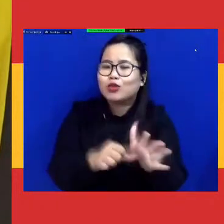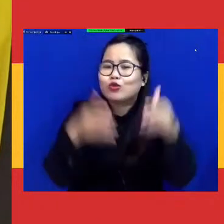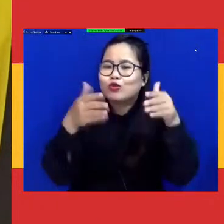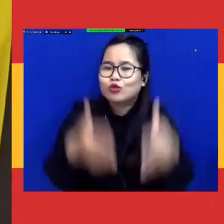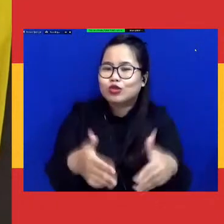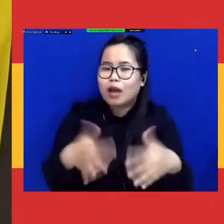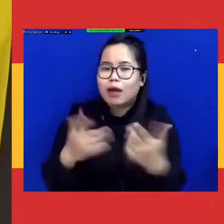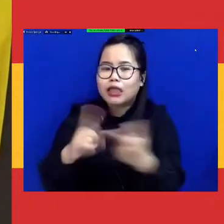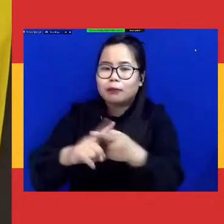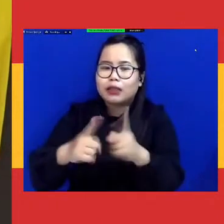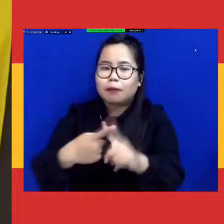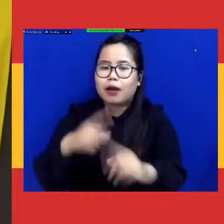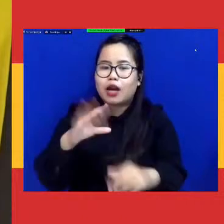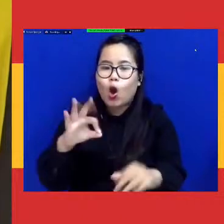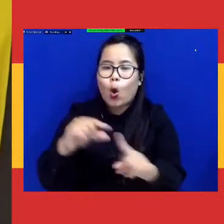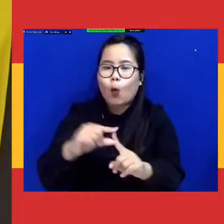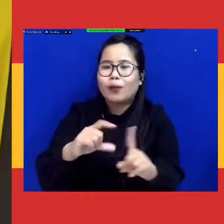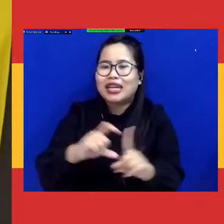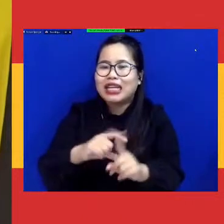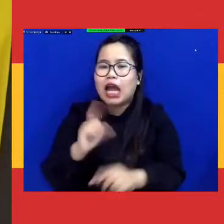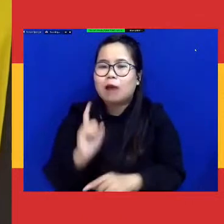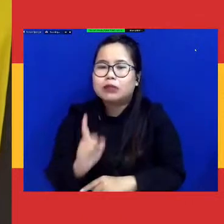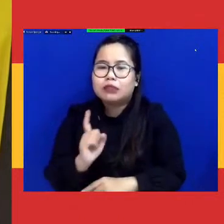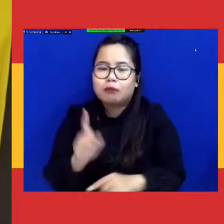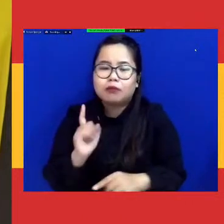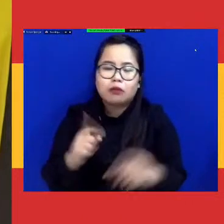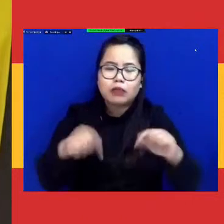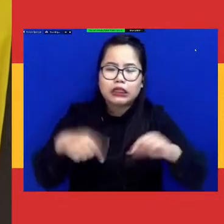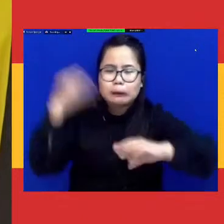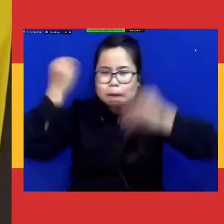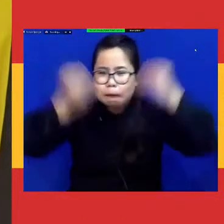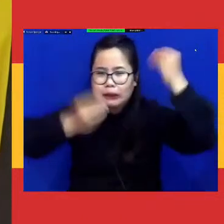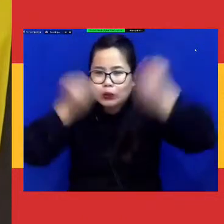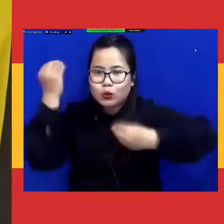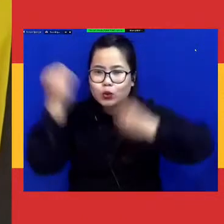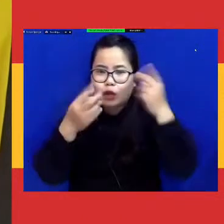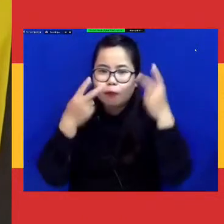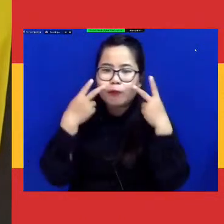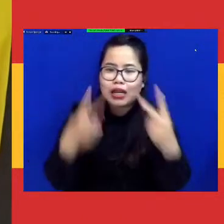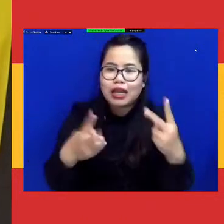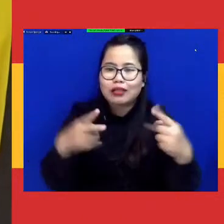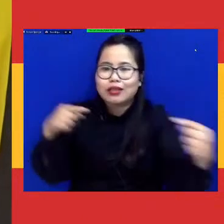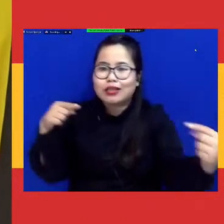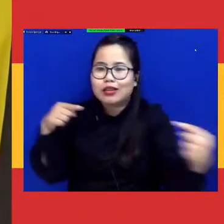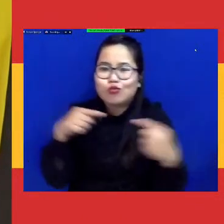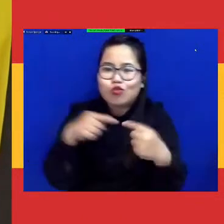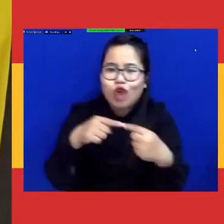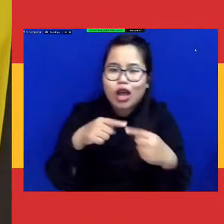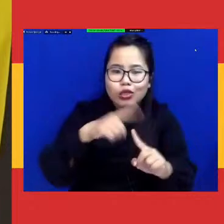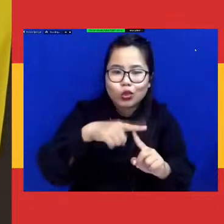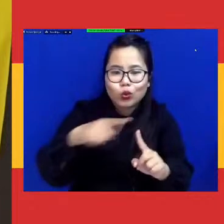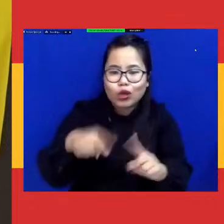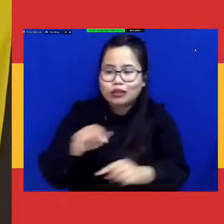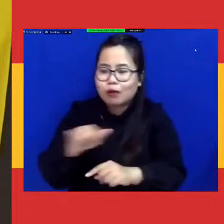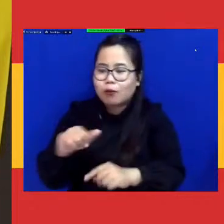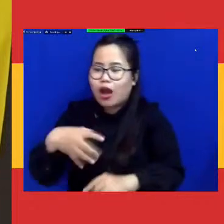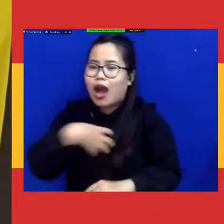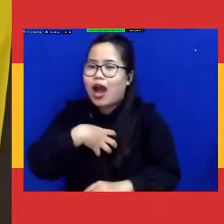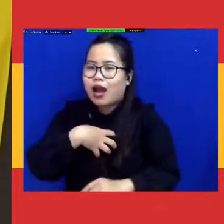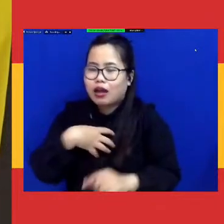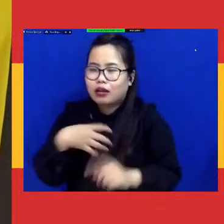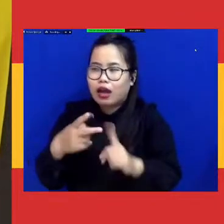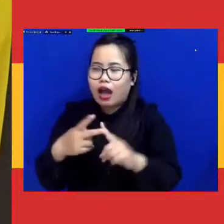di OPD ya, yang karena sama ini memang selalu bingung melihat keterkaitan antara tugasnya dia dengan hak, dengan